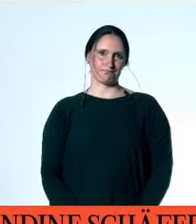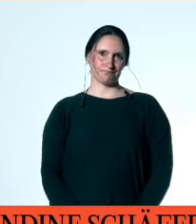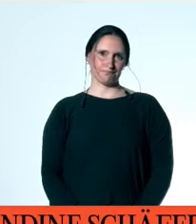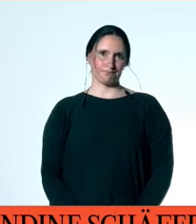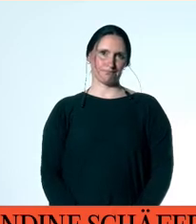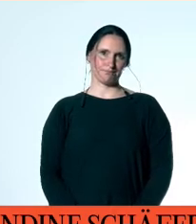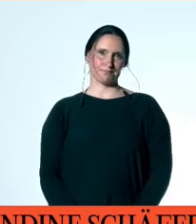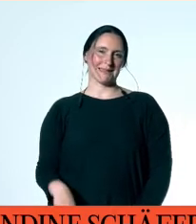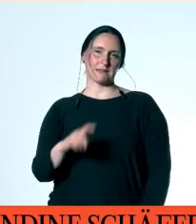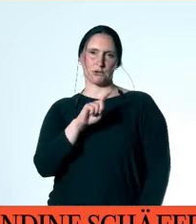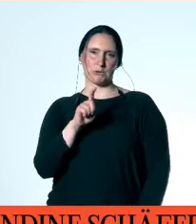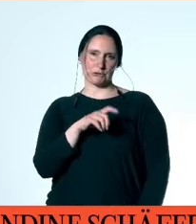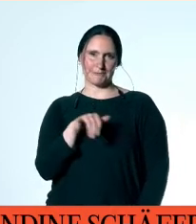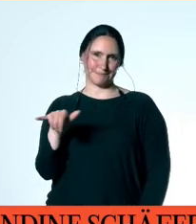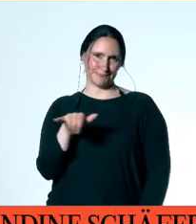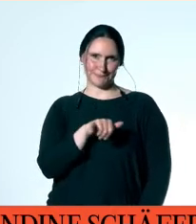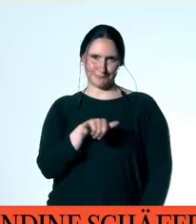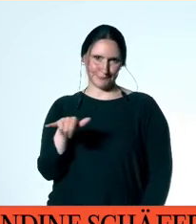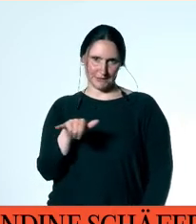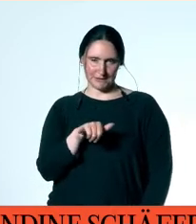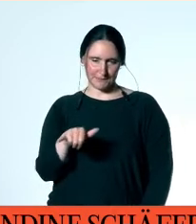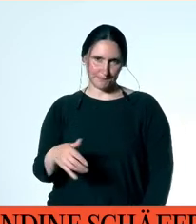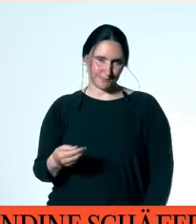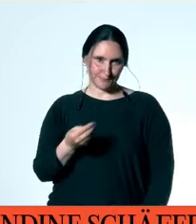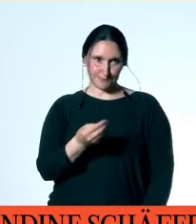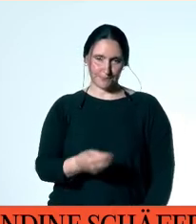dass diese Prozesse keine linearen sind.